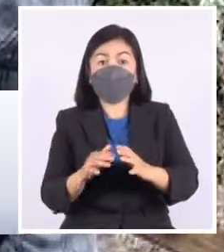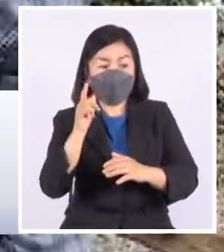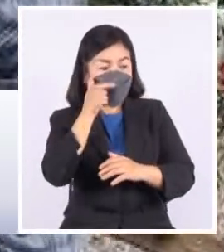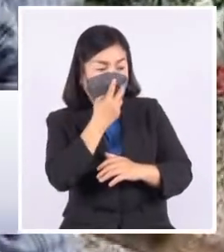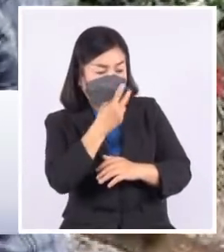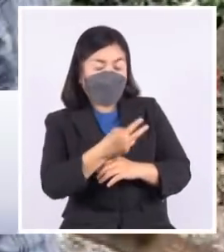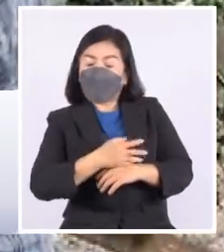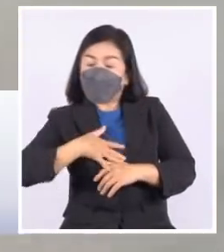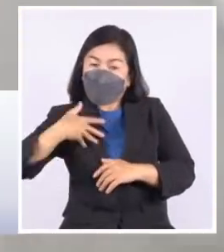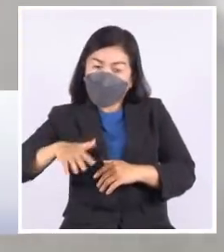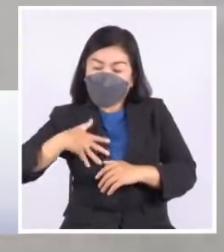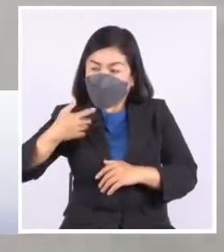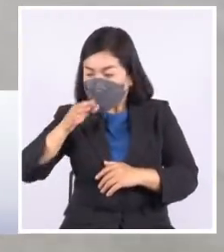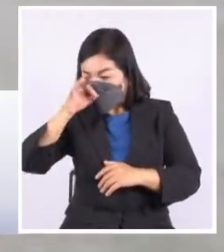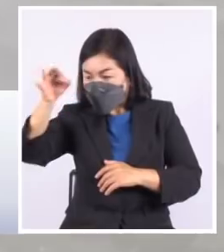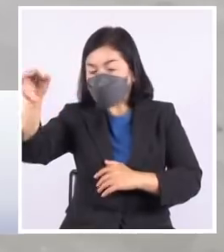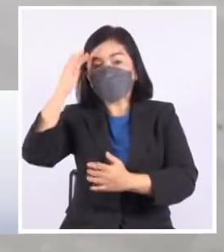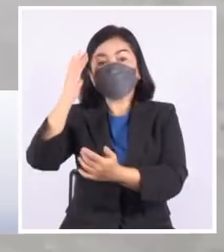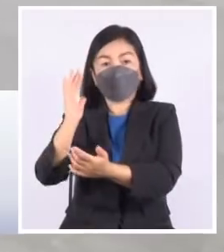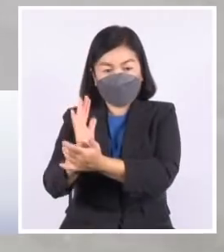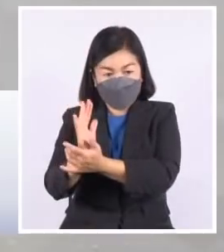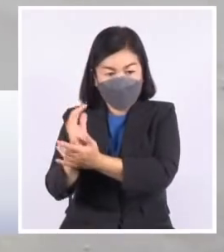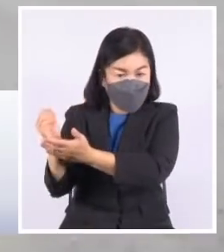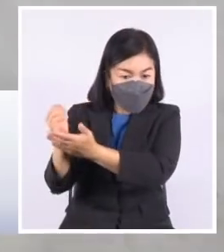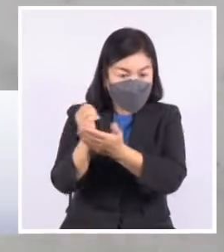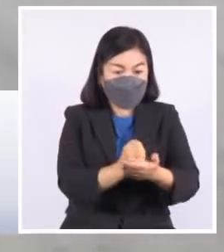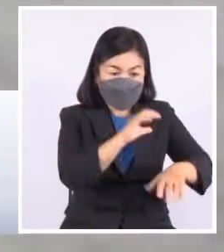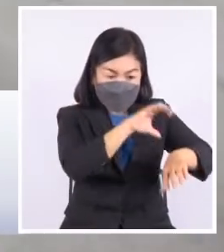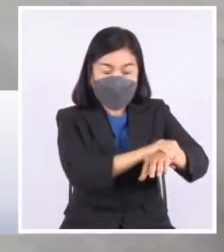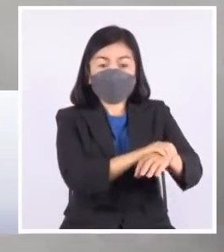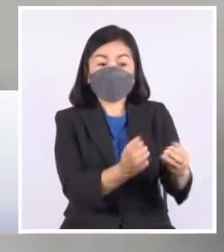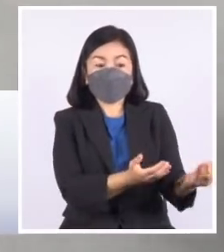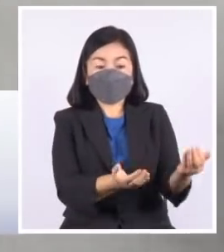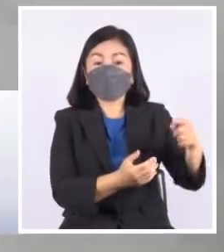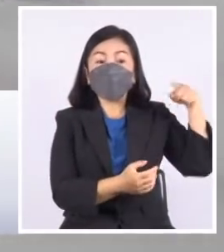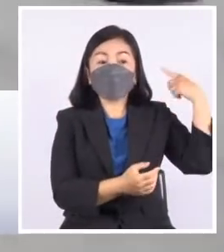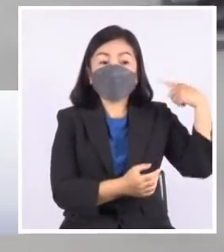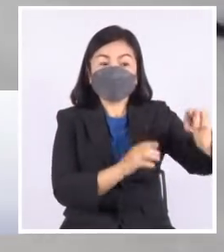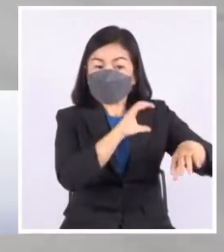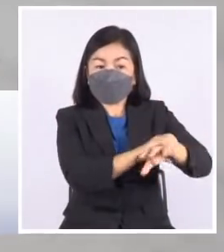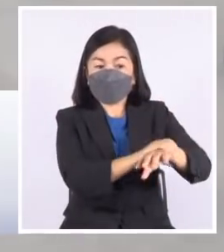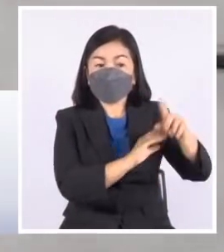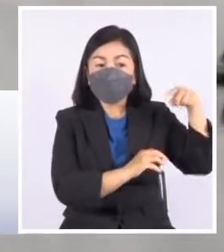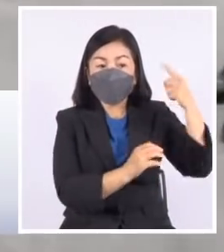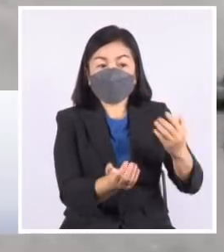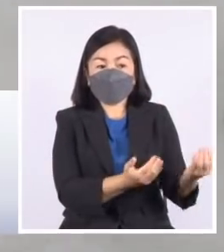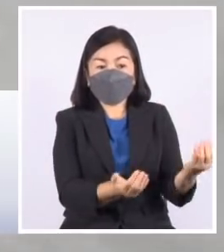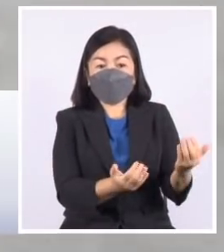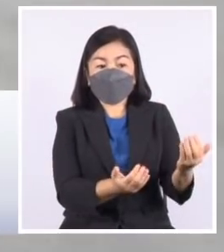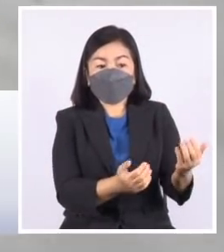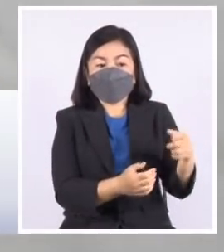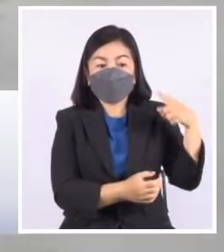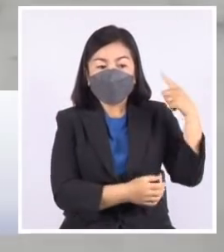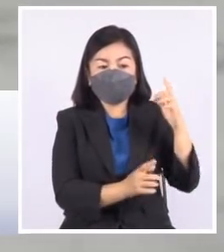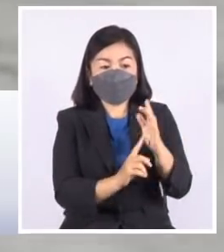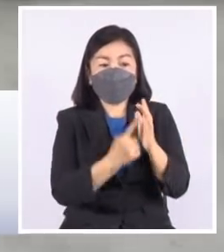ไงแม่ก็เลยเนี่ยมาแจ้งตำรวจนะฮะนี่เอาตัวลูกสาวไปนี่ครับเนี่ยมาเอาตัวลูกสาวไปนางสาวเอคือตอน